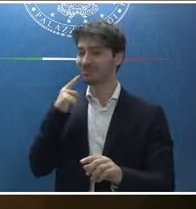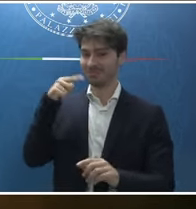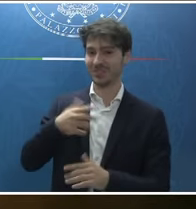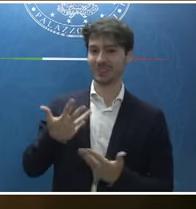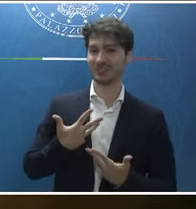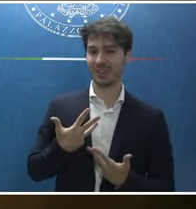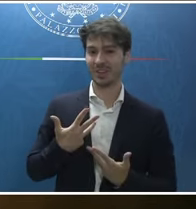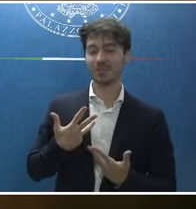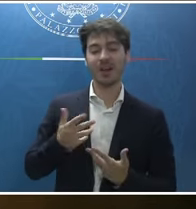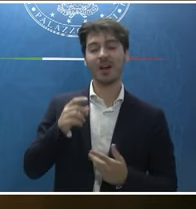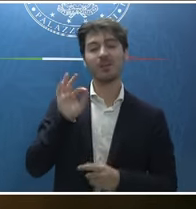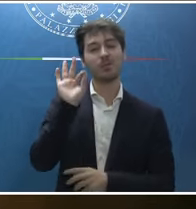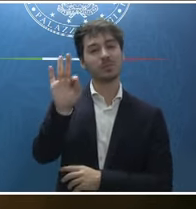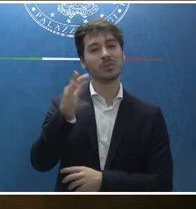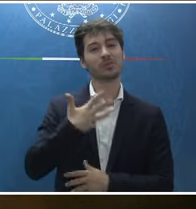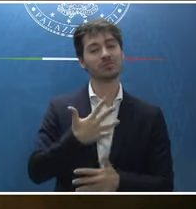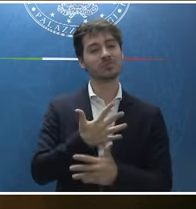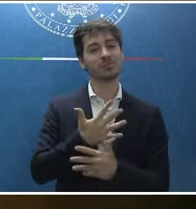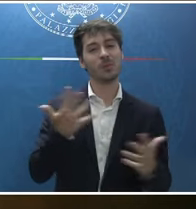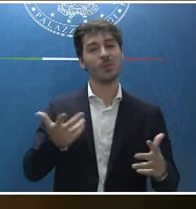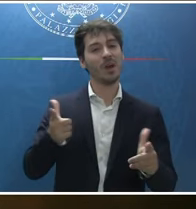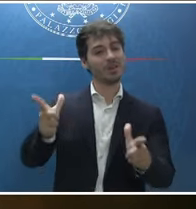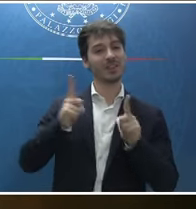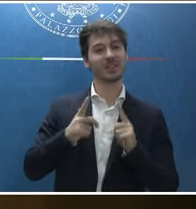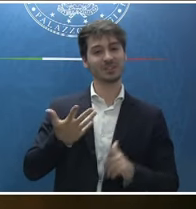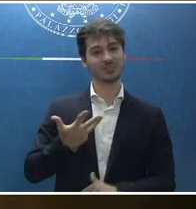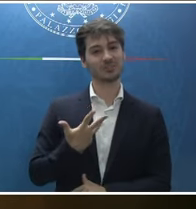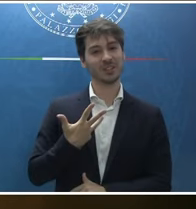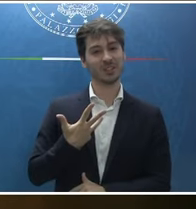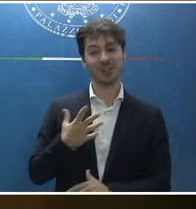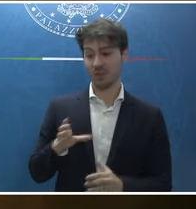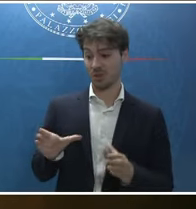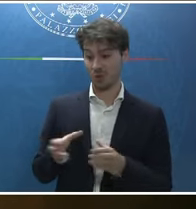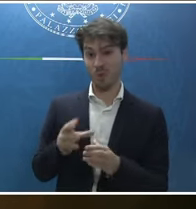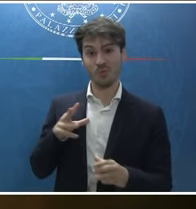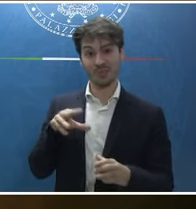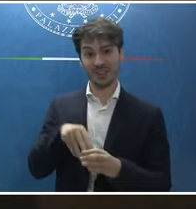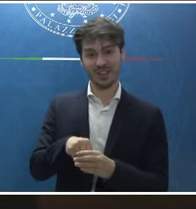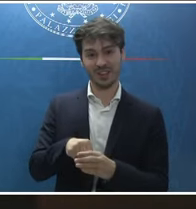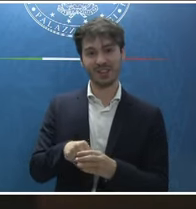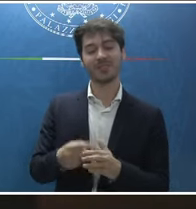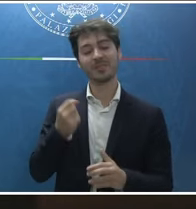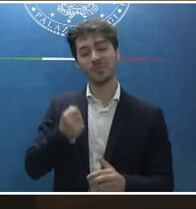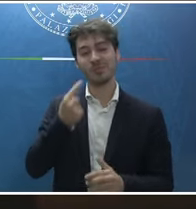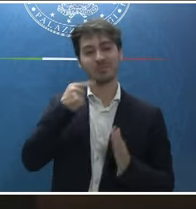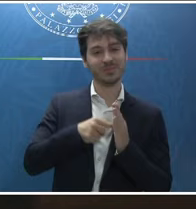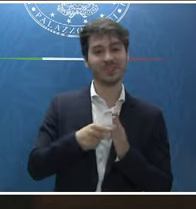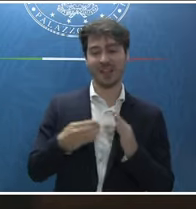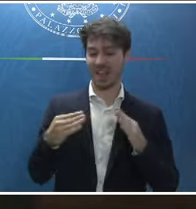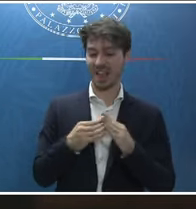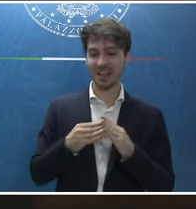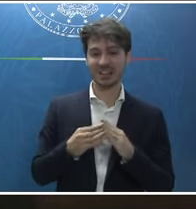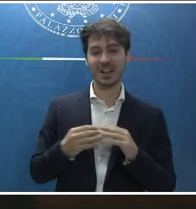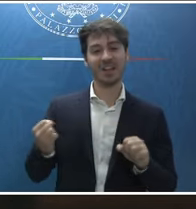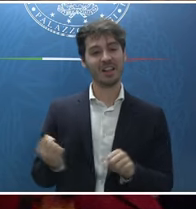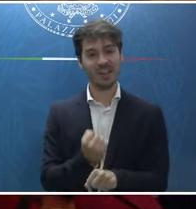immenso, consapevole che una volta che avrò varcato la soglia della comunità, per riprendere a lavorare e ritornare alla mia casa, inizierà un